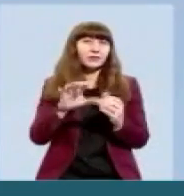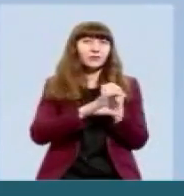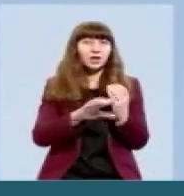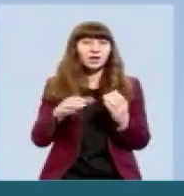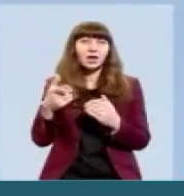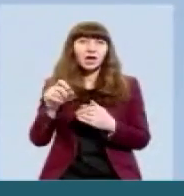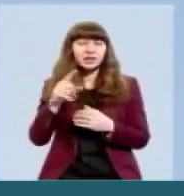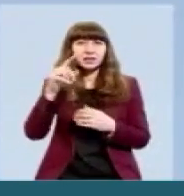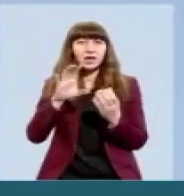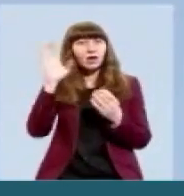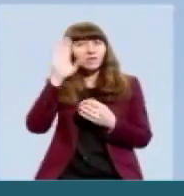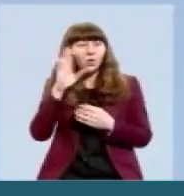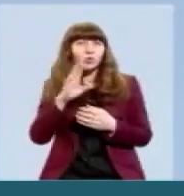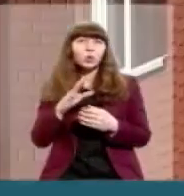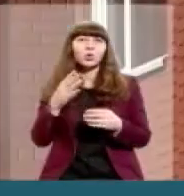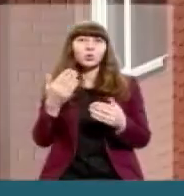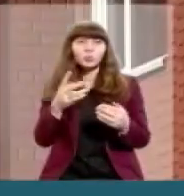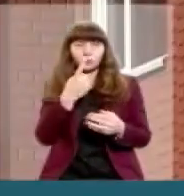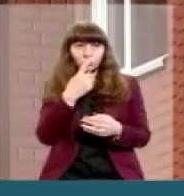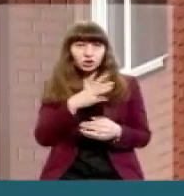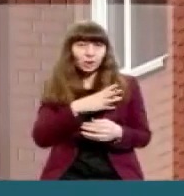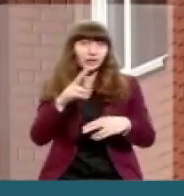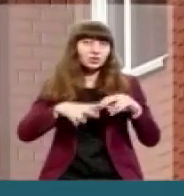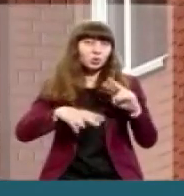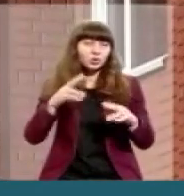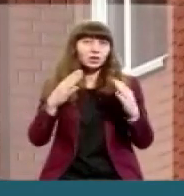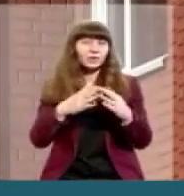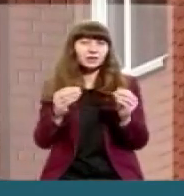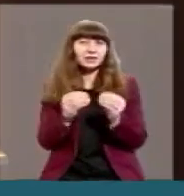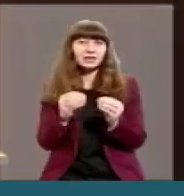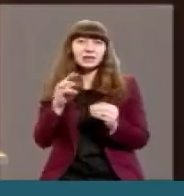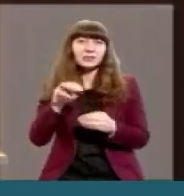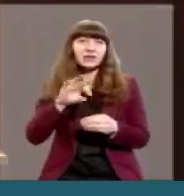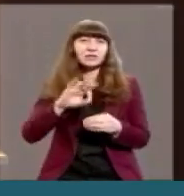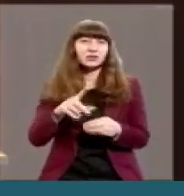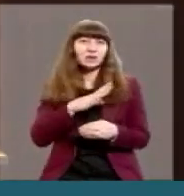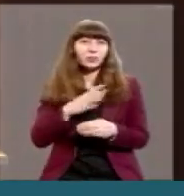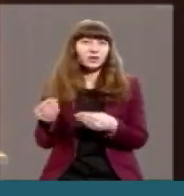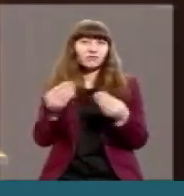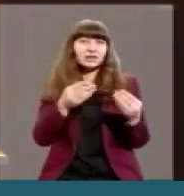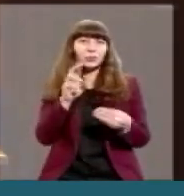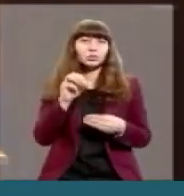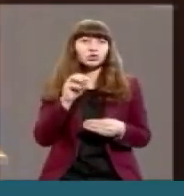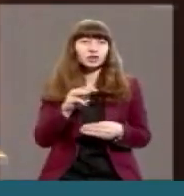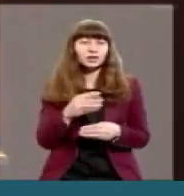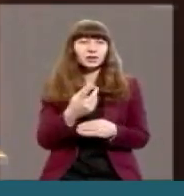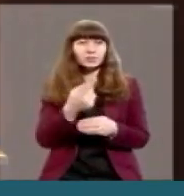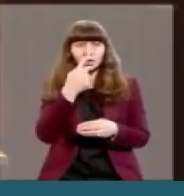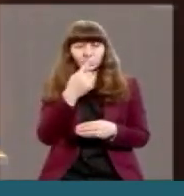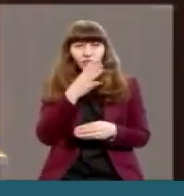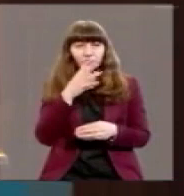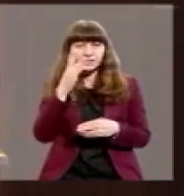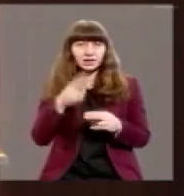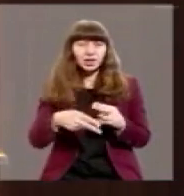к уже построенным домам. На это из бюджета было выделено более 10 миллиардов тенге. В настоящее время завершается